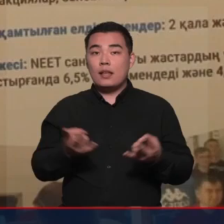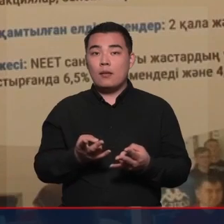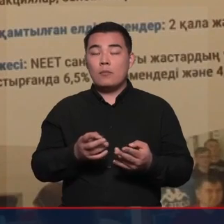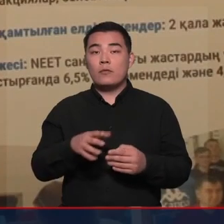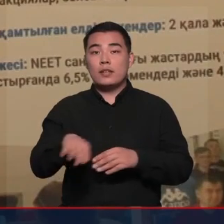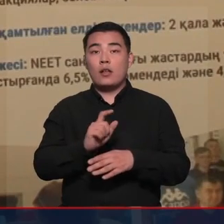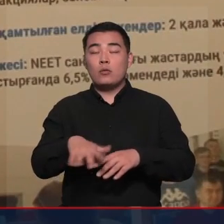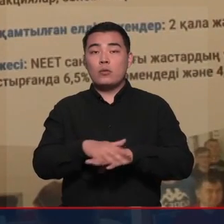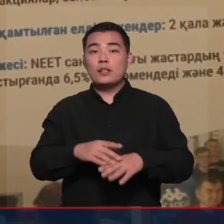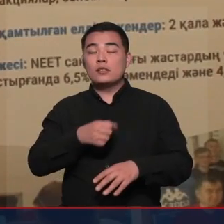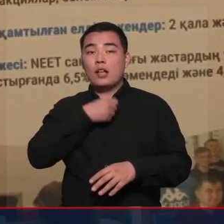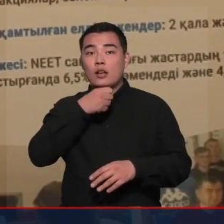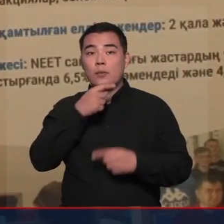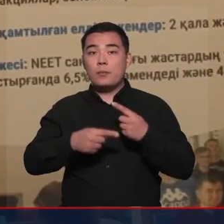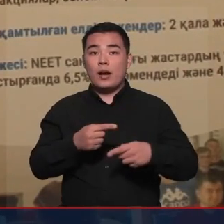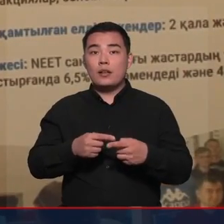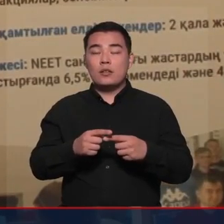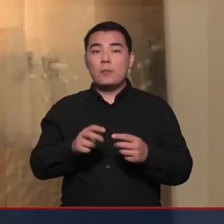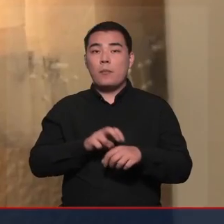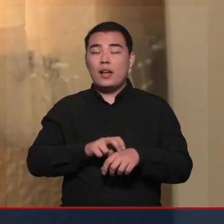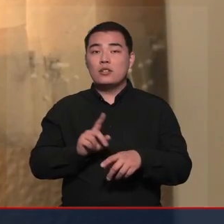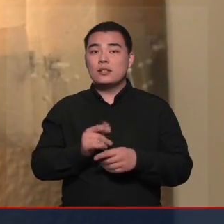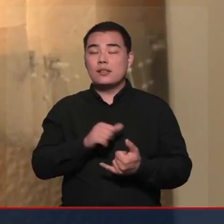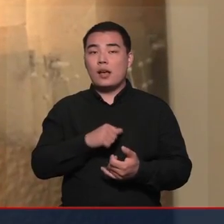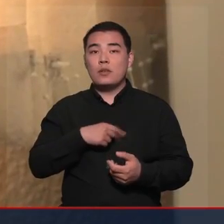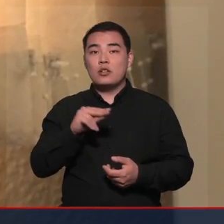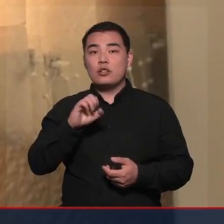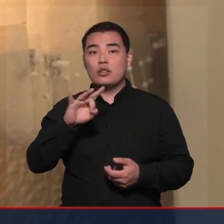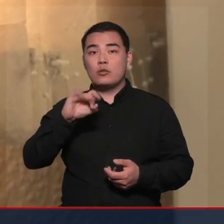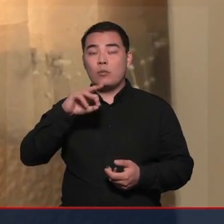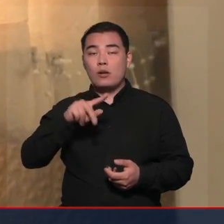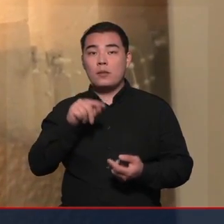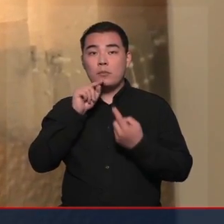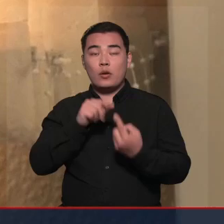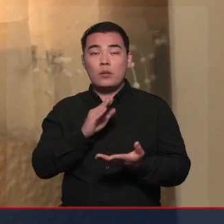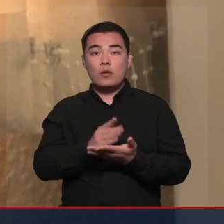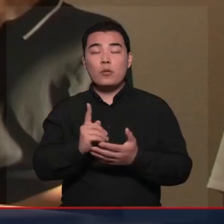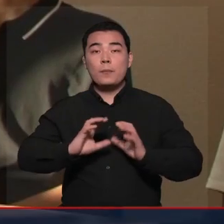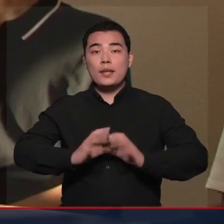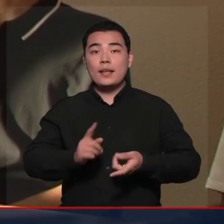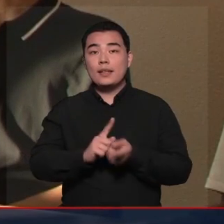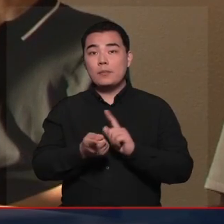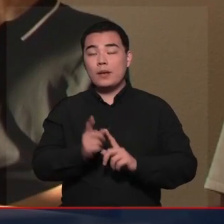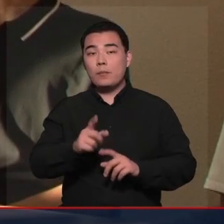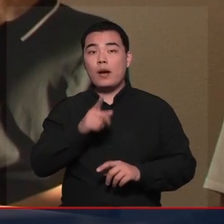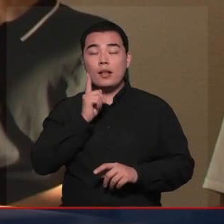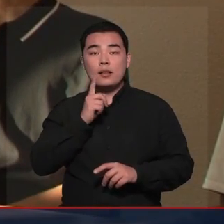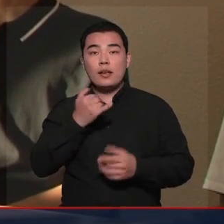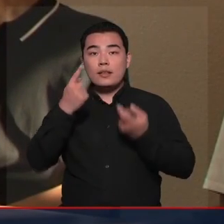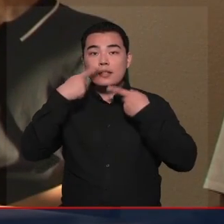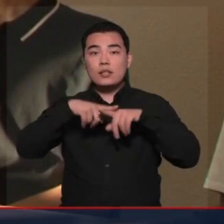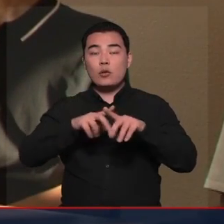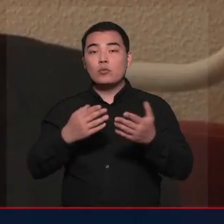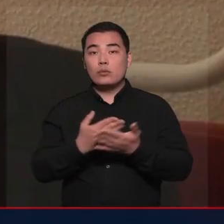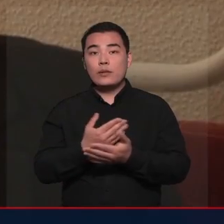особенности старшее поколение, боятся повторения Чернобыля и выступают против. Но мир изменился, говорят молодые люди. Технологии